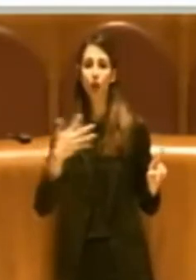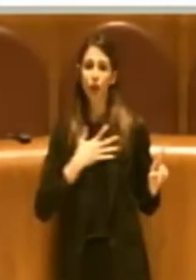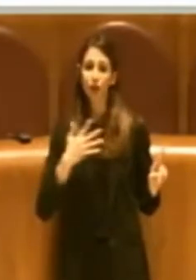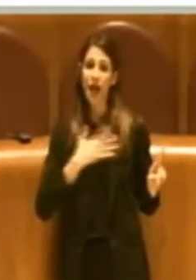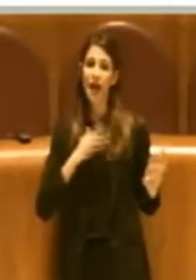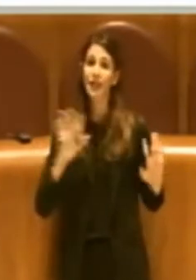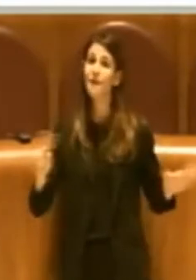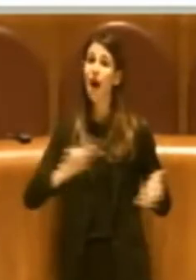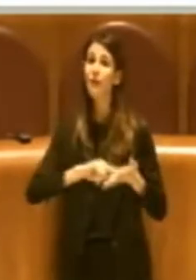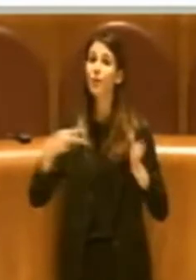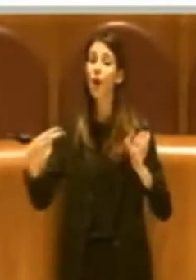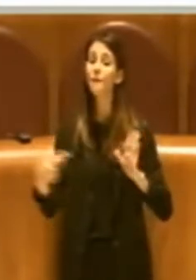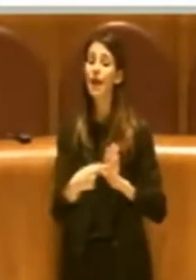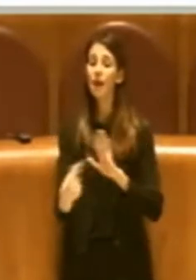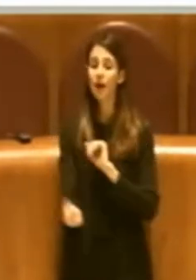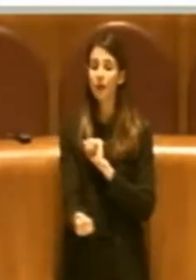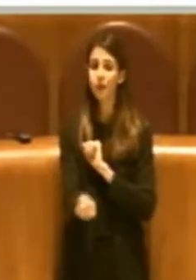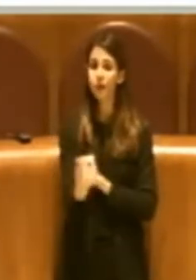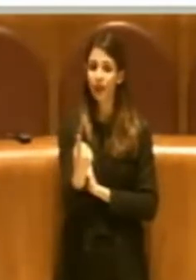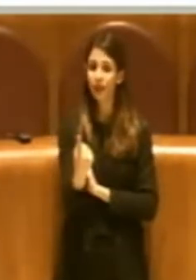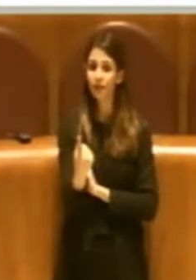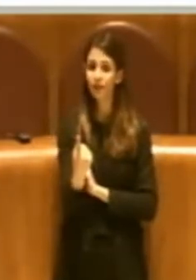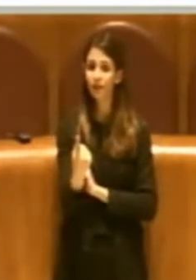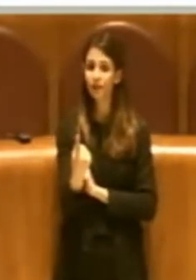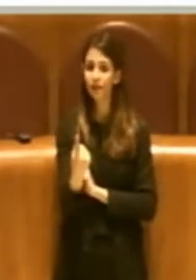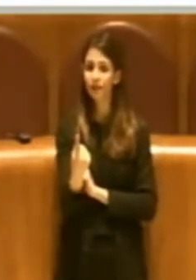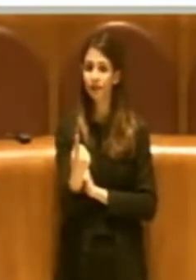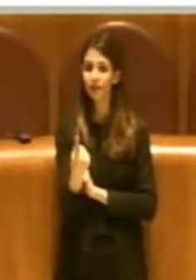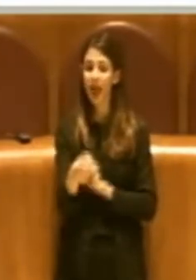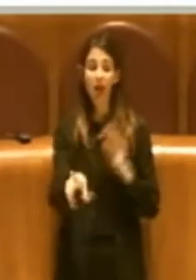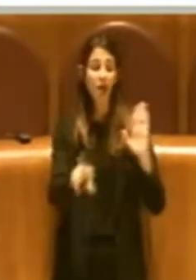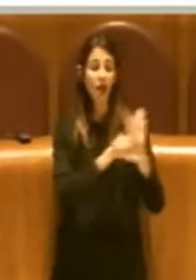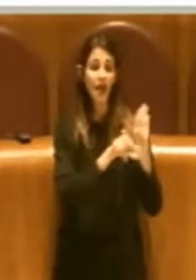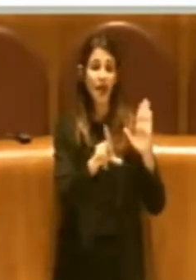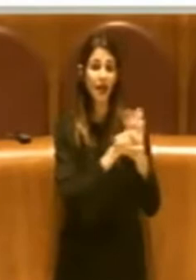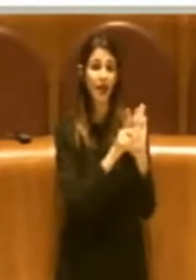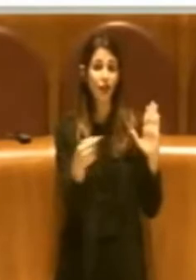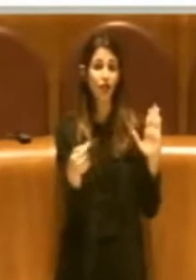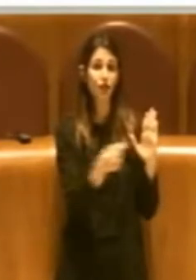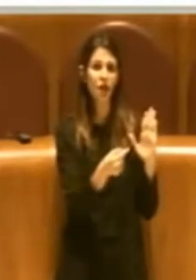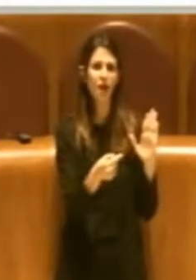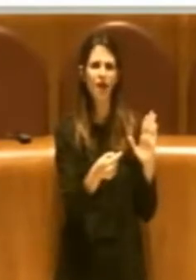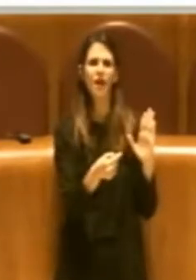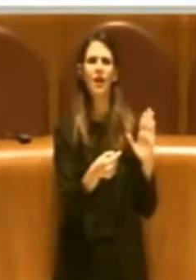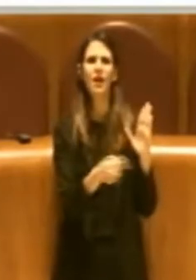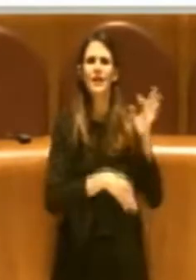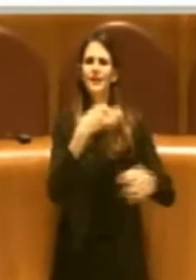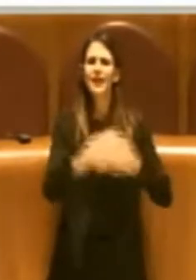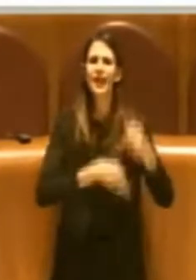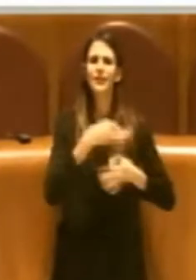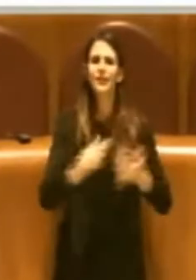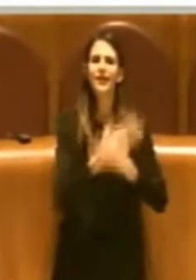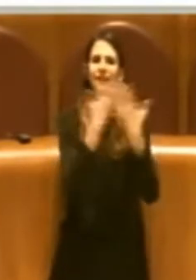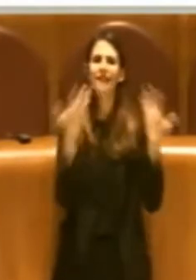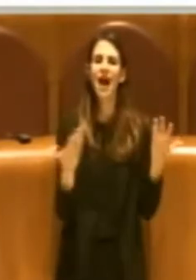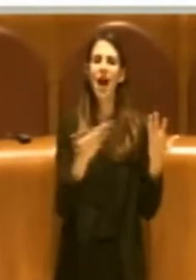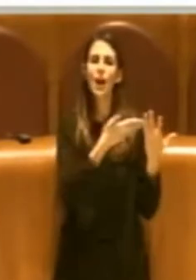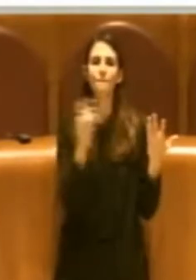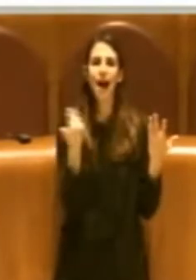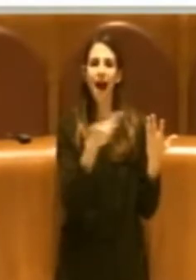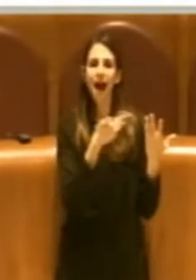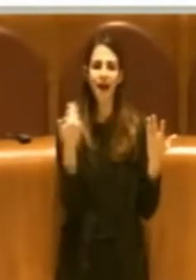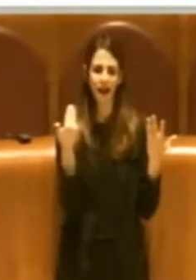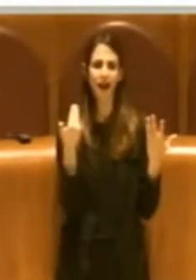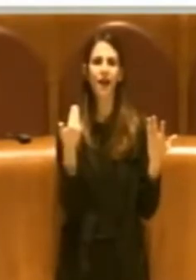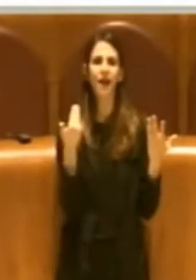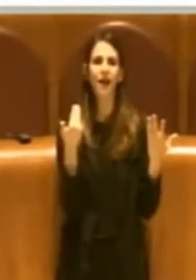quando manca nel quadro normativo una definizione chiara dell'attività che si svolge su questi